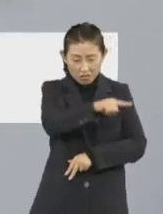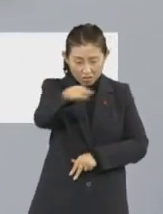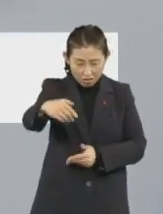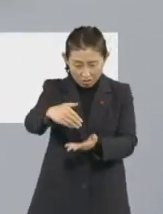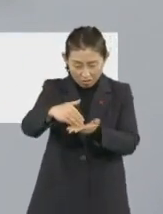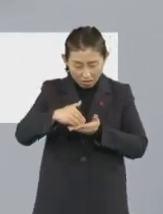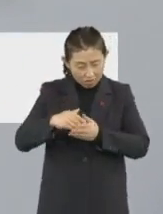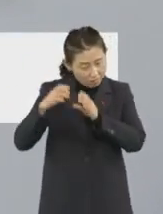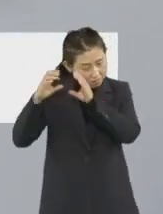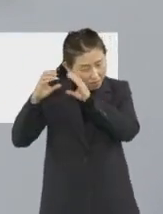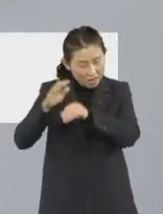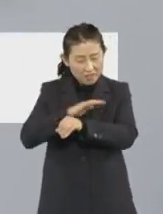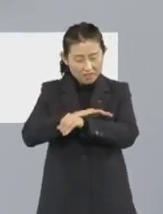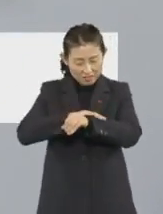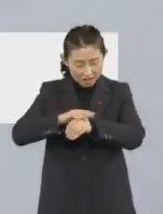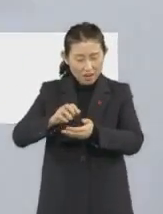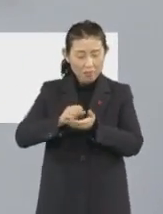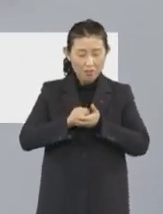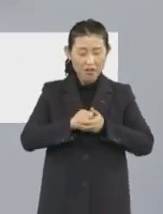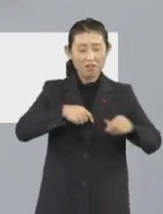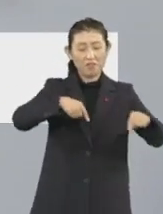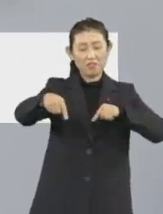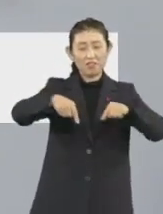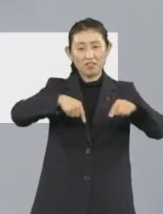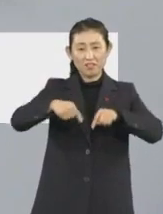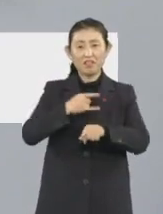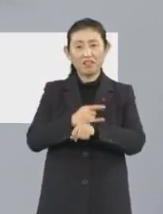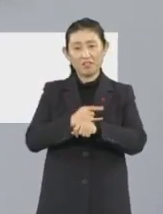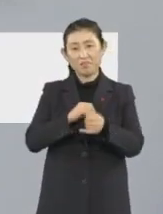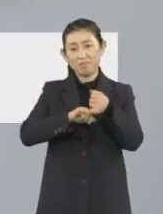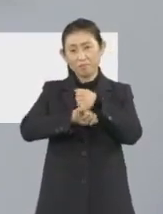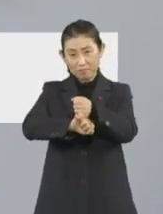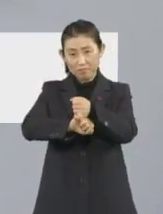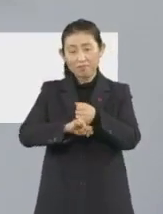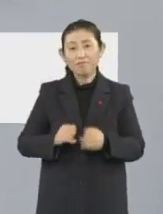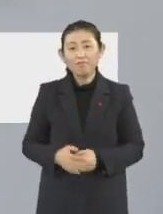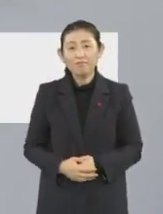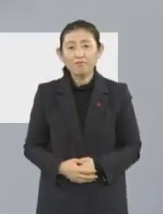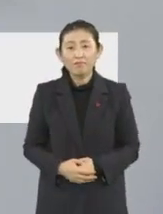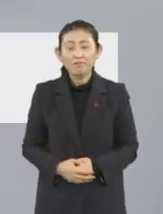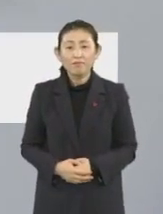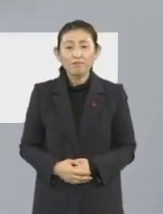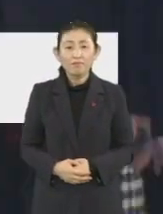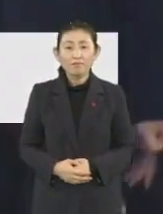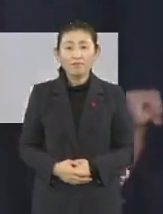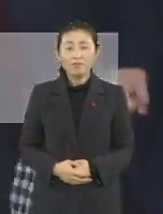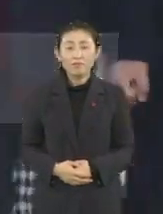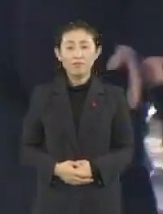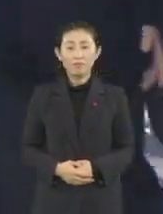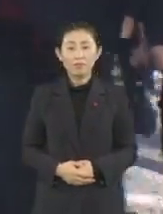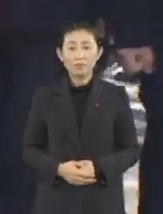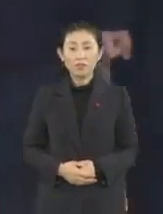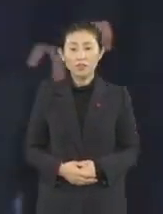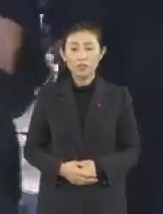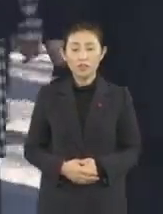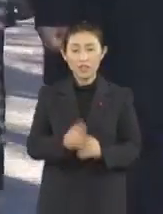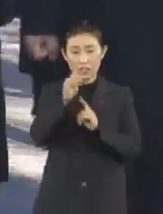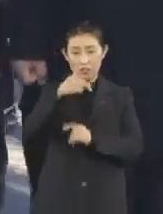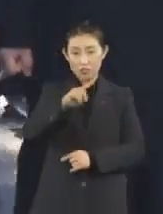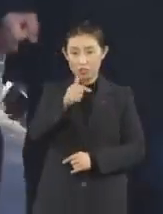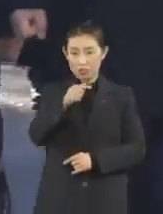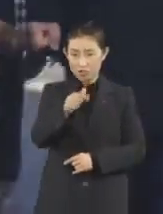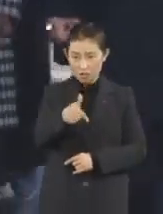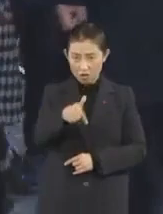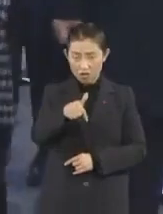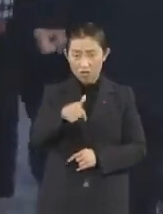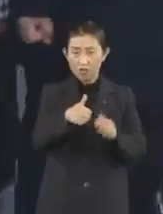목소리를 잘 반영한 정책을 입안 하겠다 이런 말씀을 드리는 것입니다 또 이준석 대표의